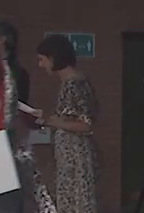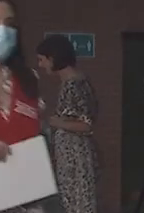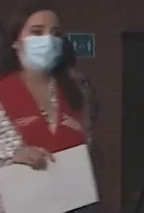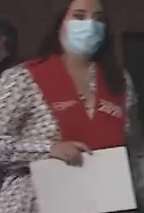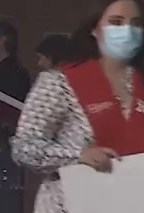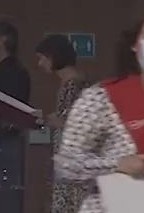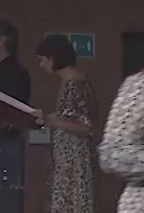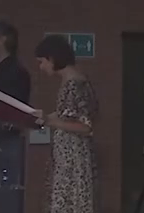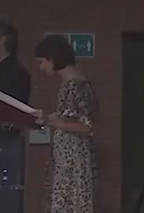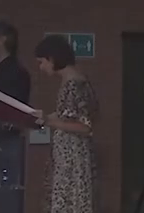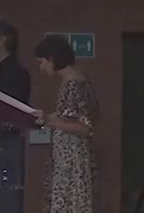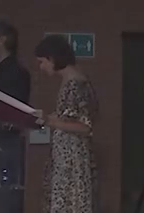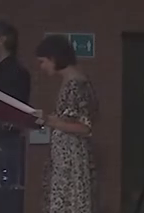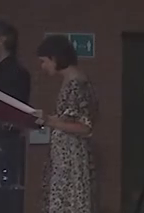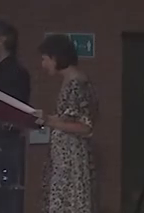Raquel García Guayo.